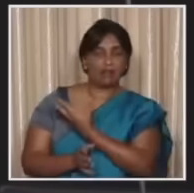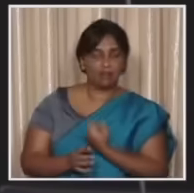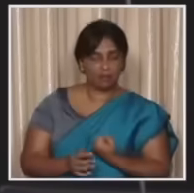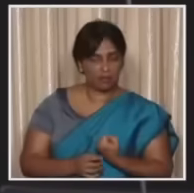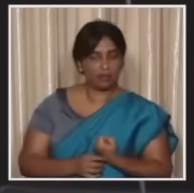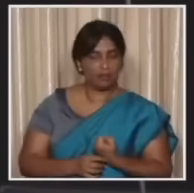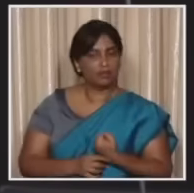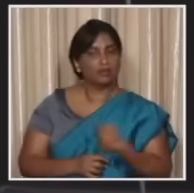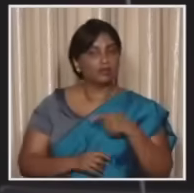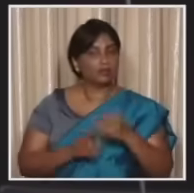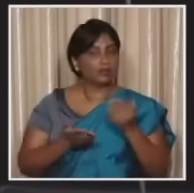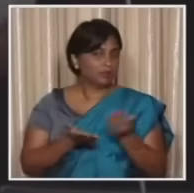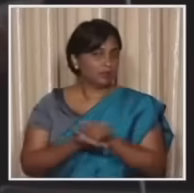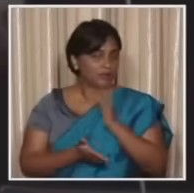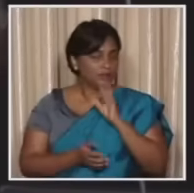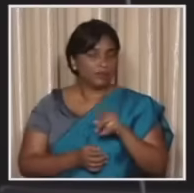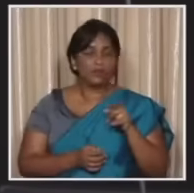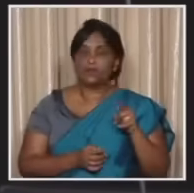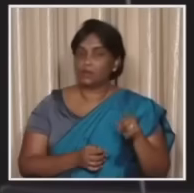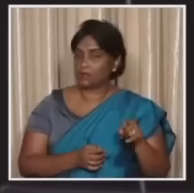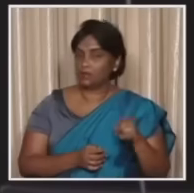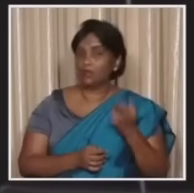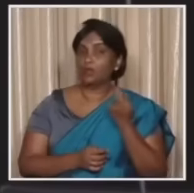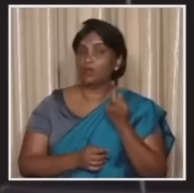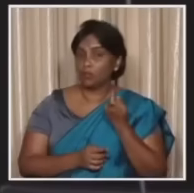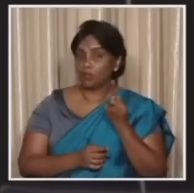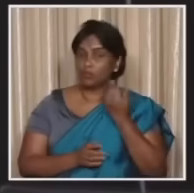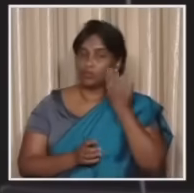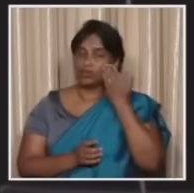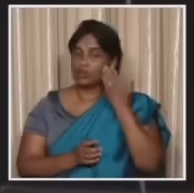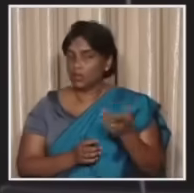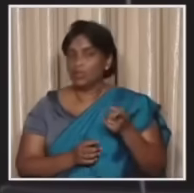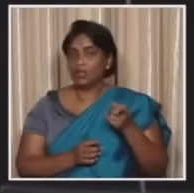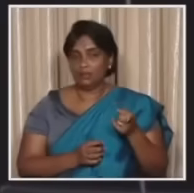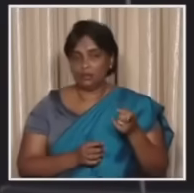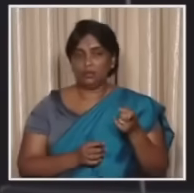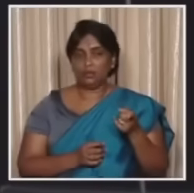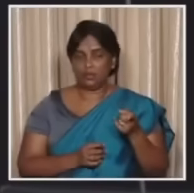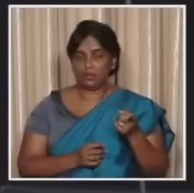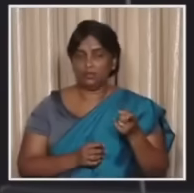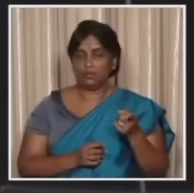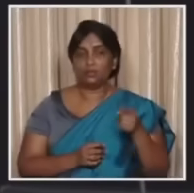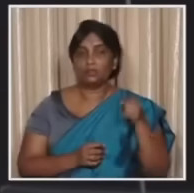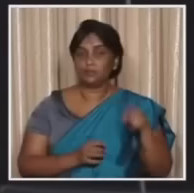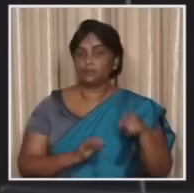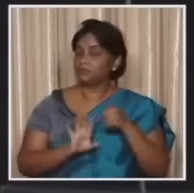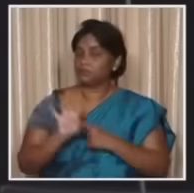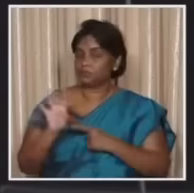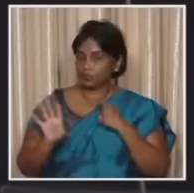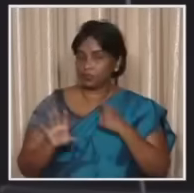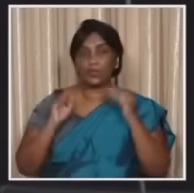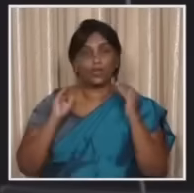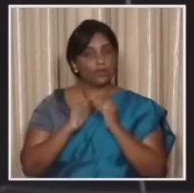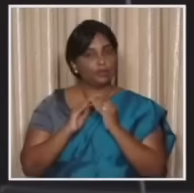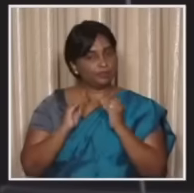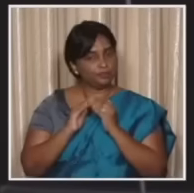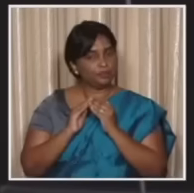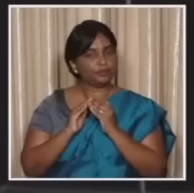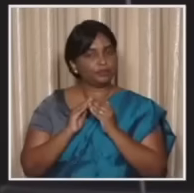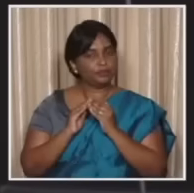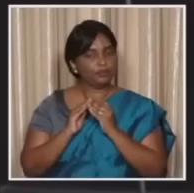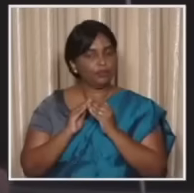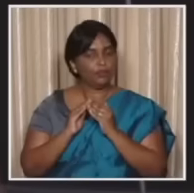මේ වෙන් කරලා තියෙන මේ මුදල් අරගෙන බැලුවහම මේ අවුරුද්දේ නිවාස